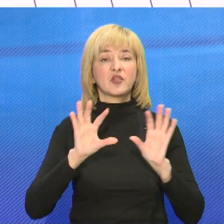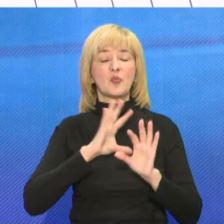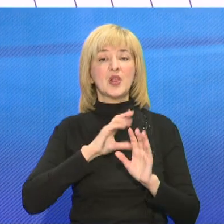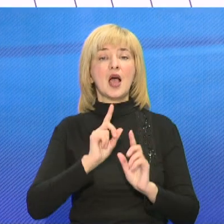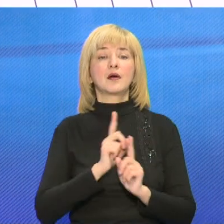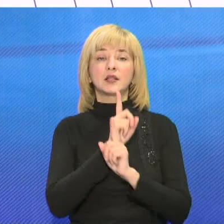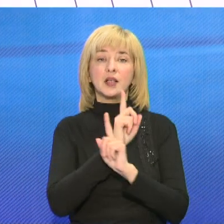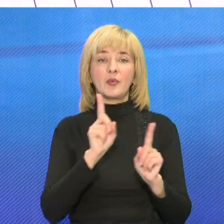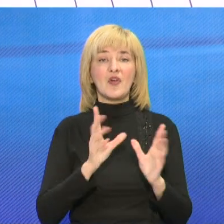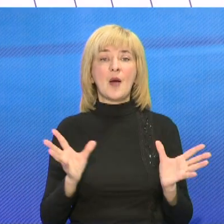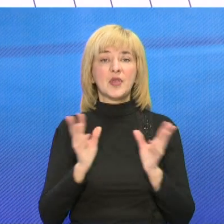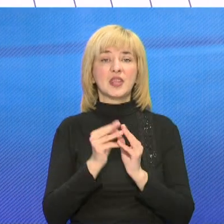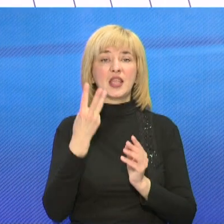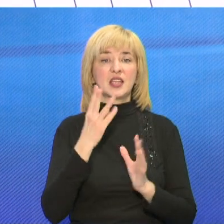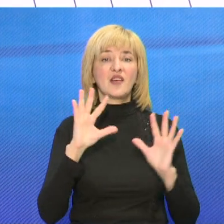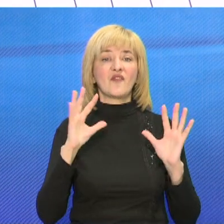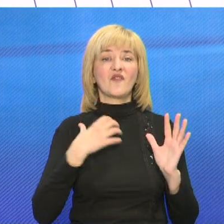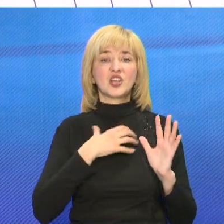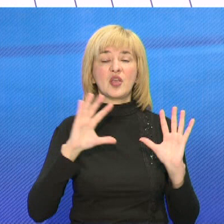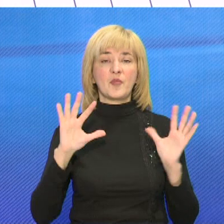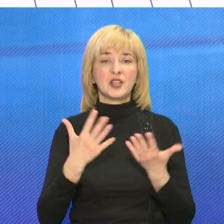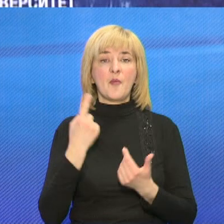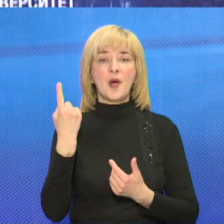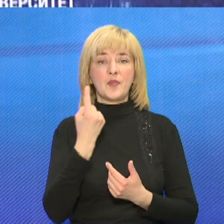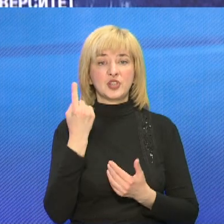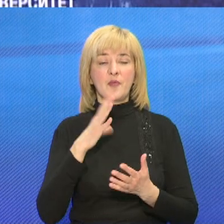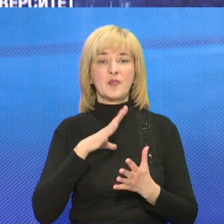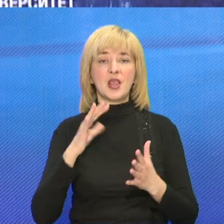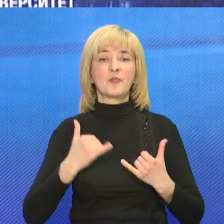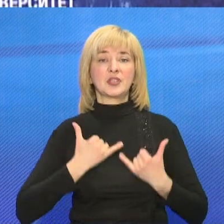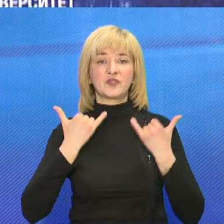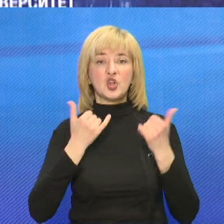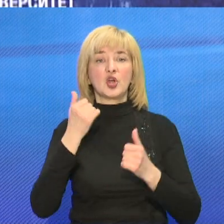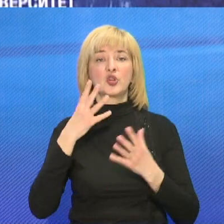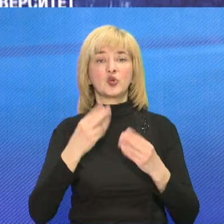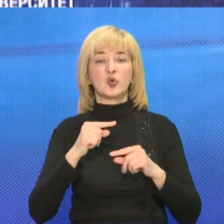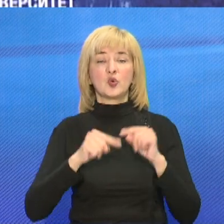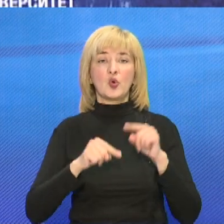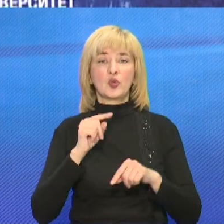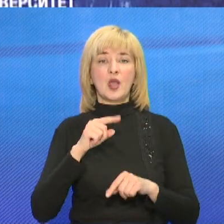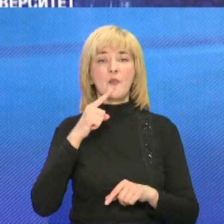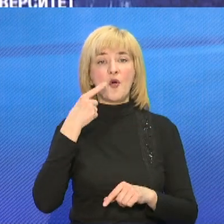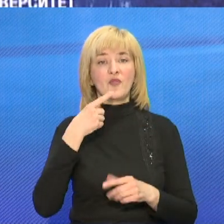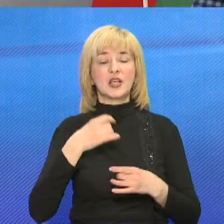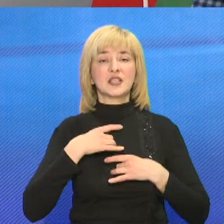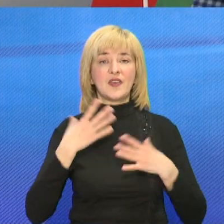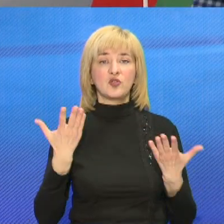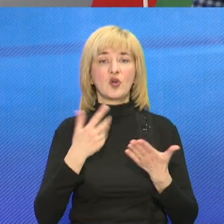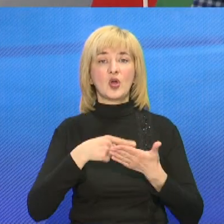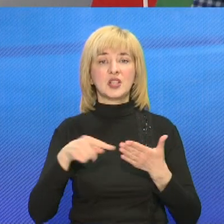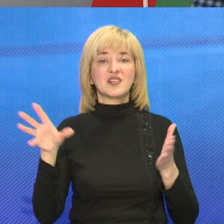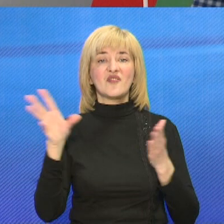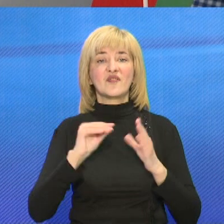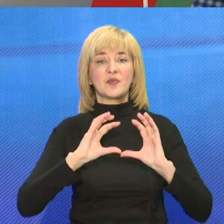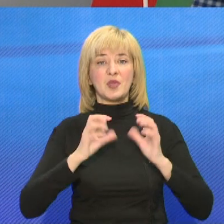Яна аб'яднала тры важныя падзеі. Па-першае, як заўсёды, яна прысвячалася Дню роднай мовы, святу, якое азначаецца ва ўсім